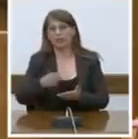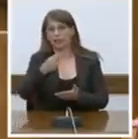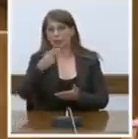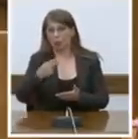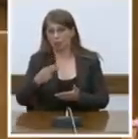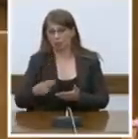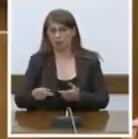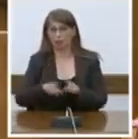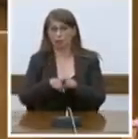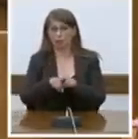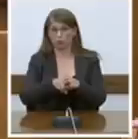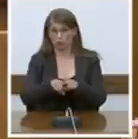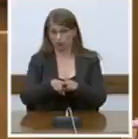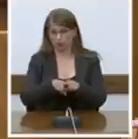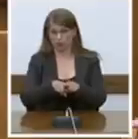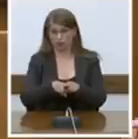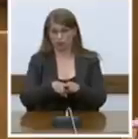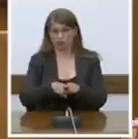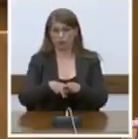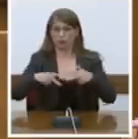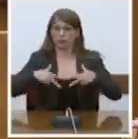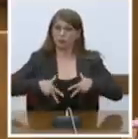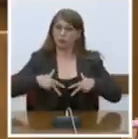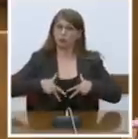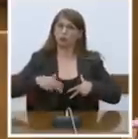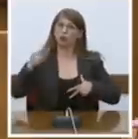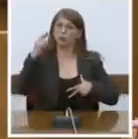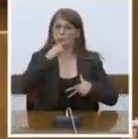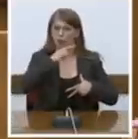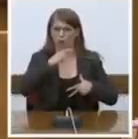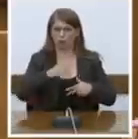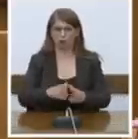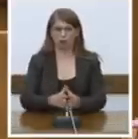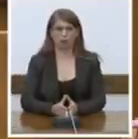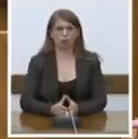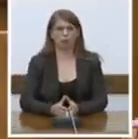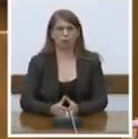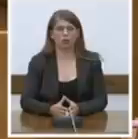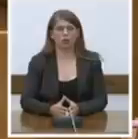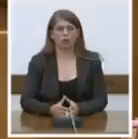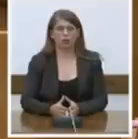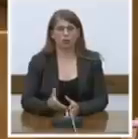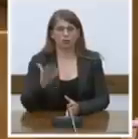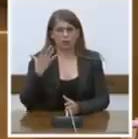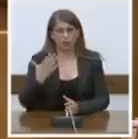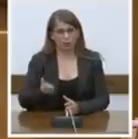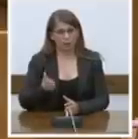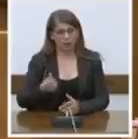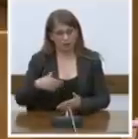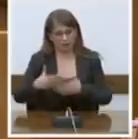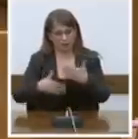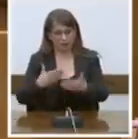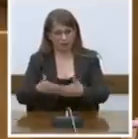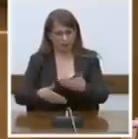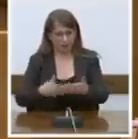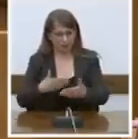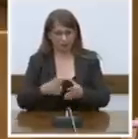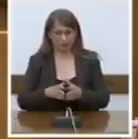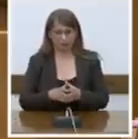που αφορούν υπουργούς και πρωθυπουργούς. Υπάρχει σε εξέλιξη,